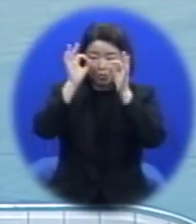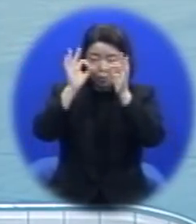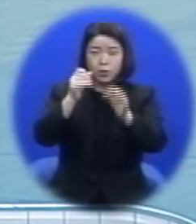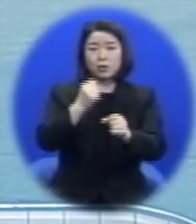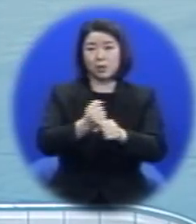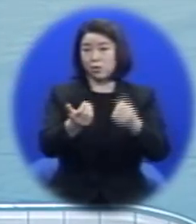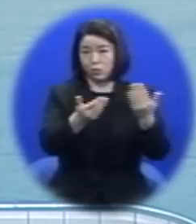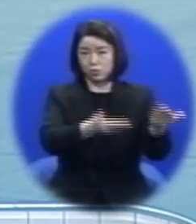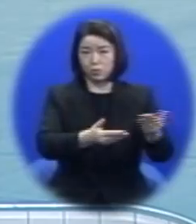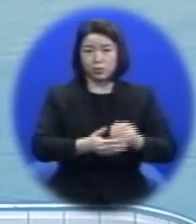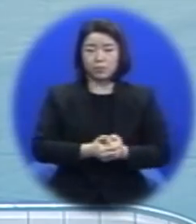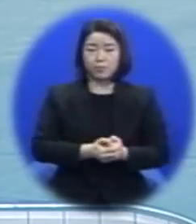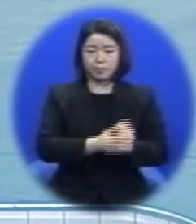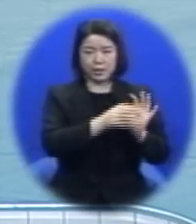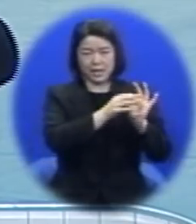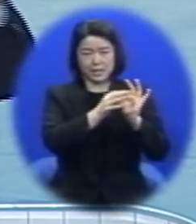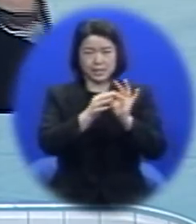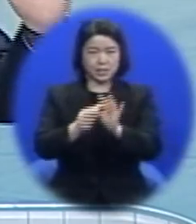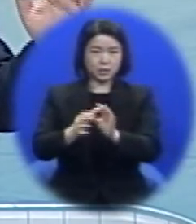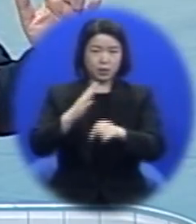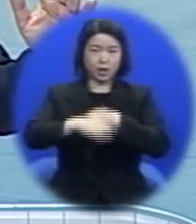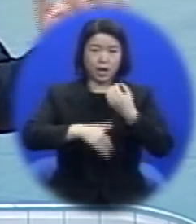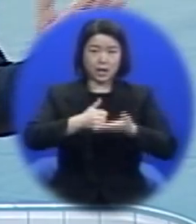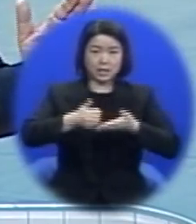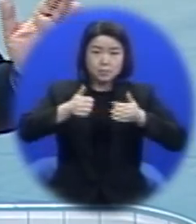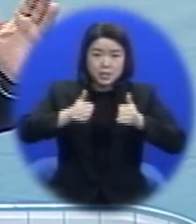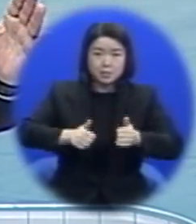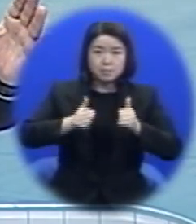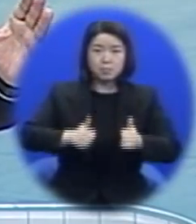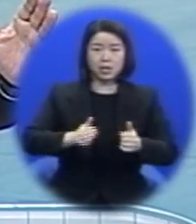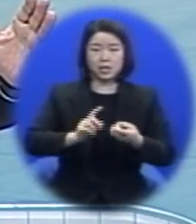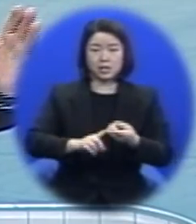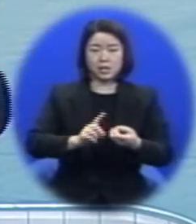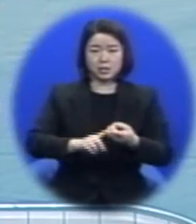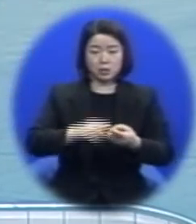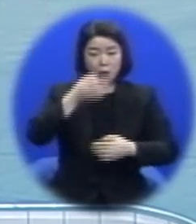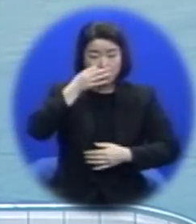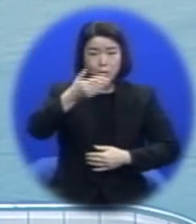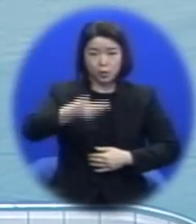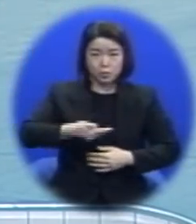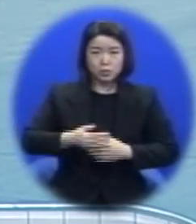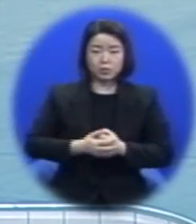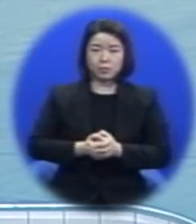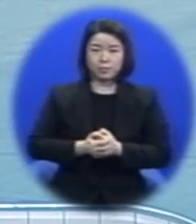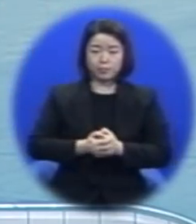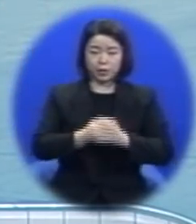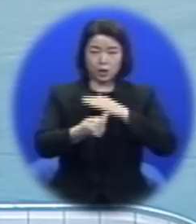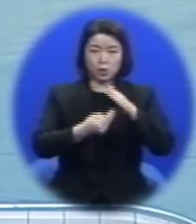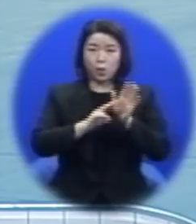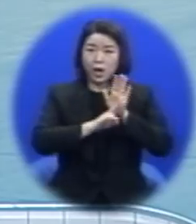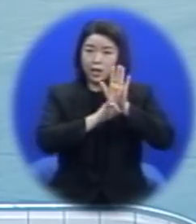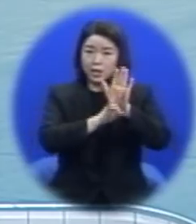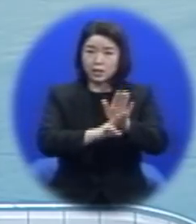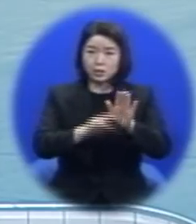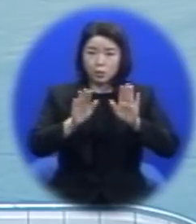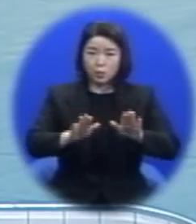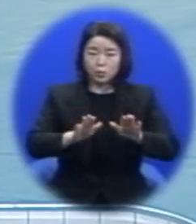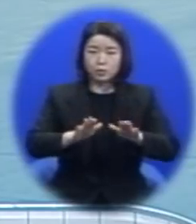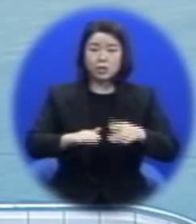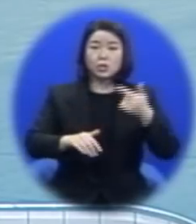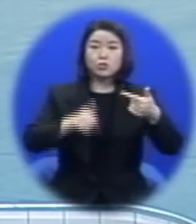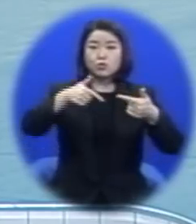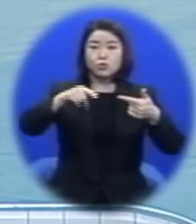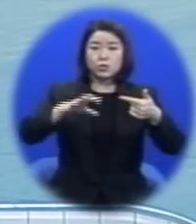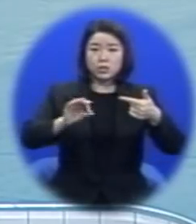그리고는 이어서 하나님의 심판에 대하여 보여주셨습니다. 요한계시록 오늘 6장부터